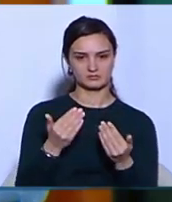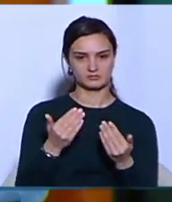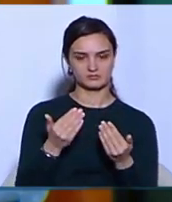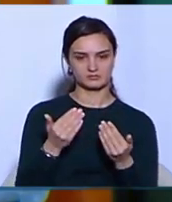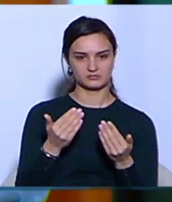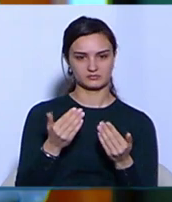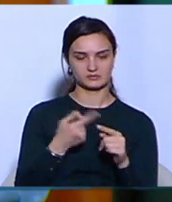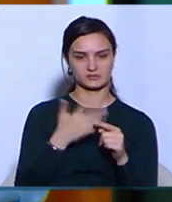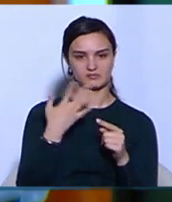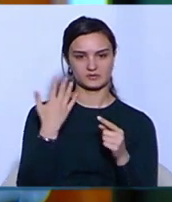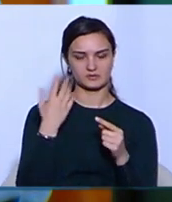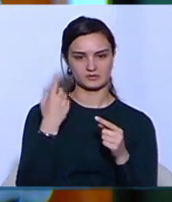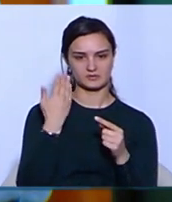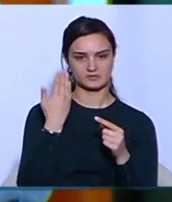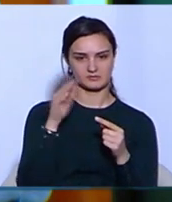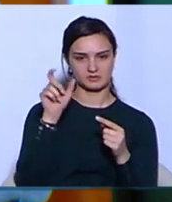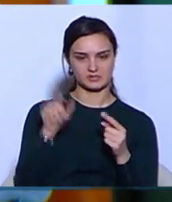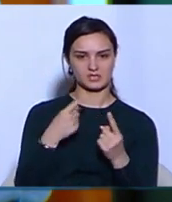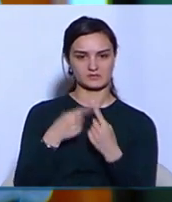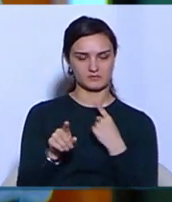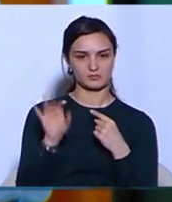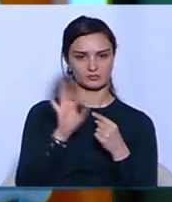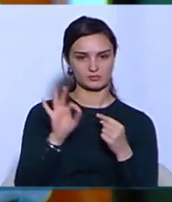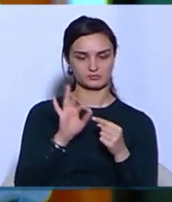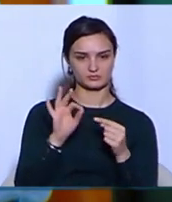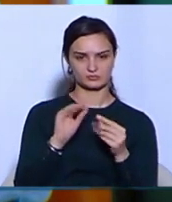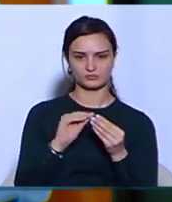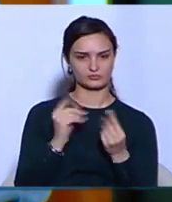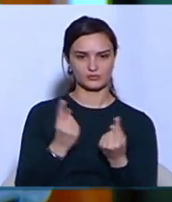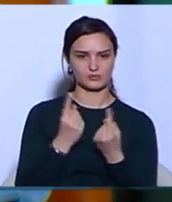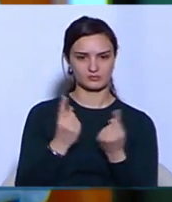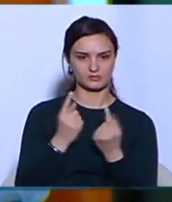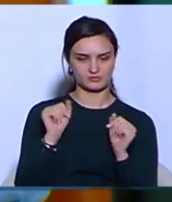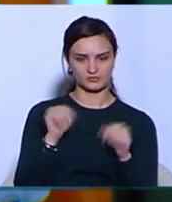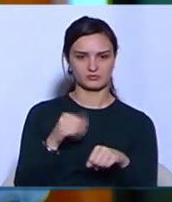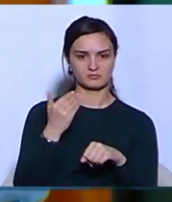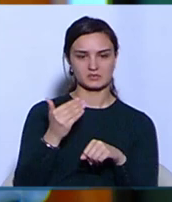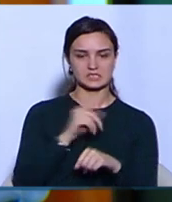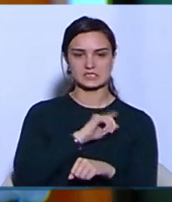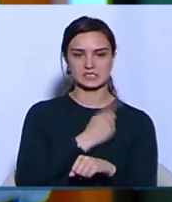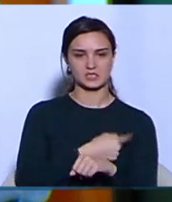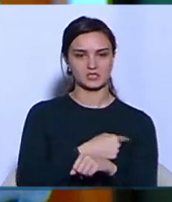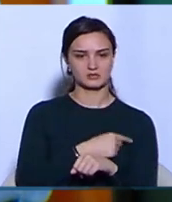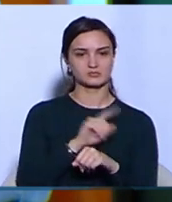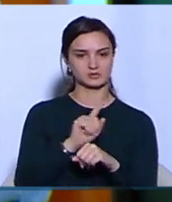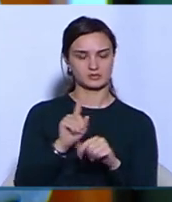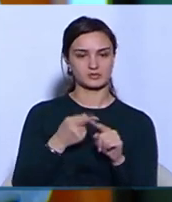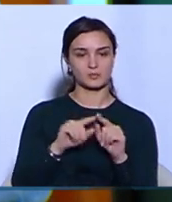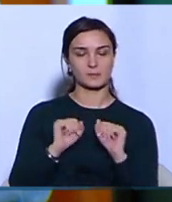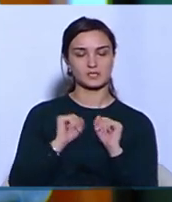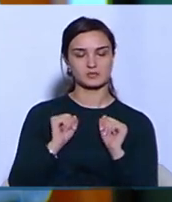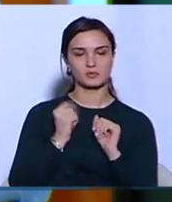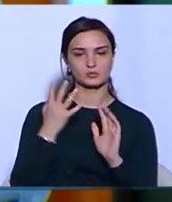სხვებისგან განსხვავებულობის აღმოსაფხვრელად. Და ჩვეულებრივ ვიმუშაოთ მათ ძლიერ მხარეებზე, რომ